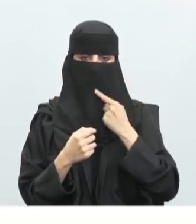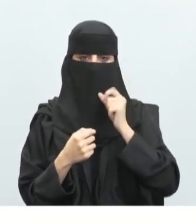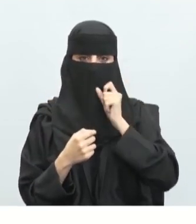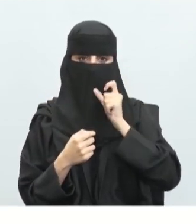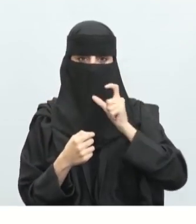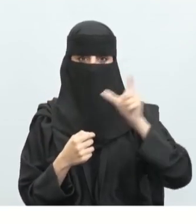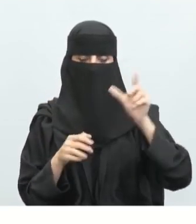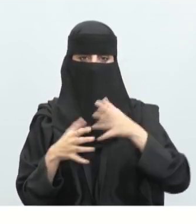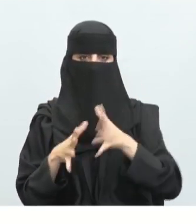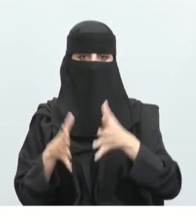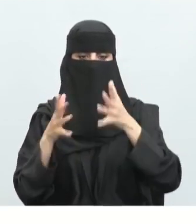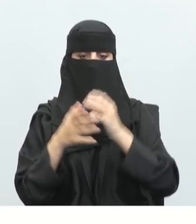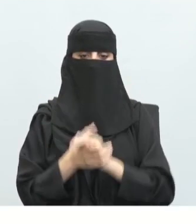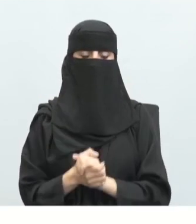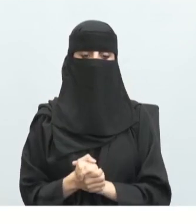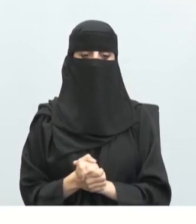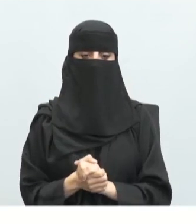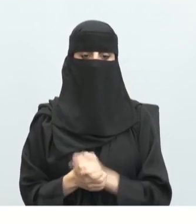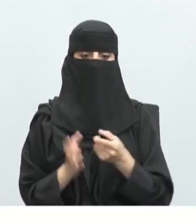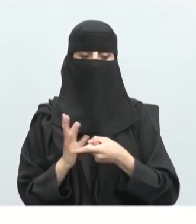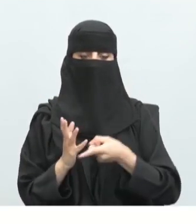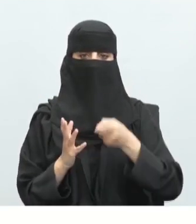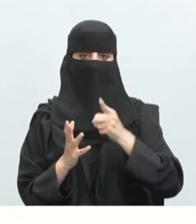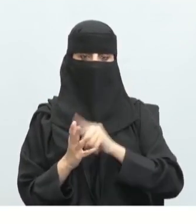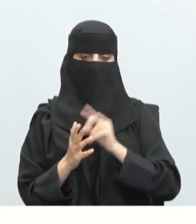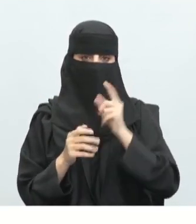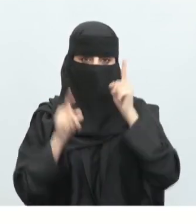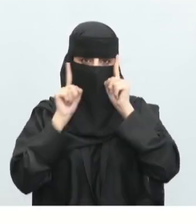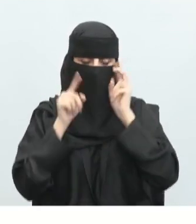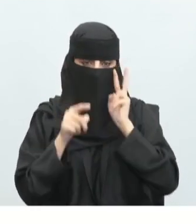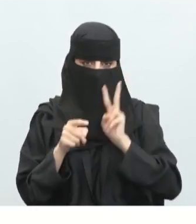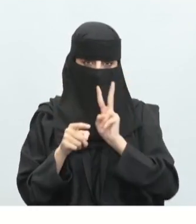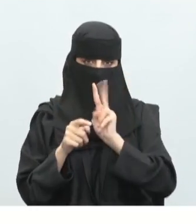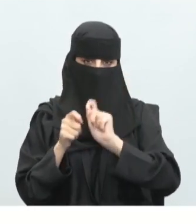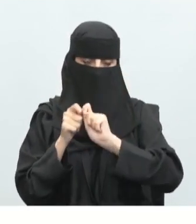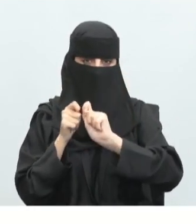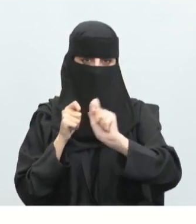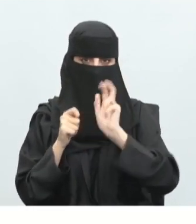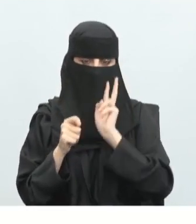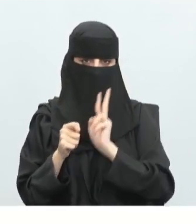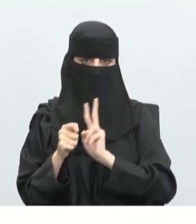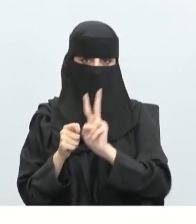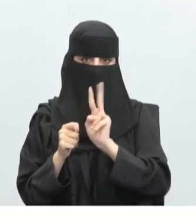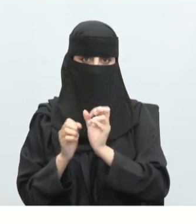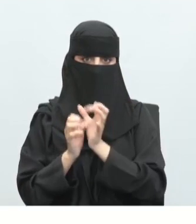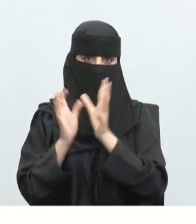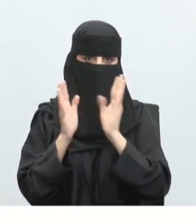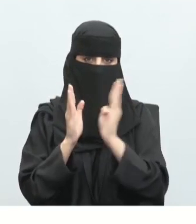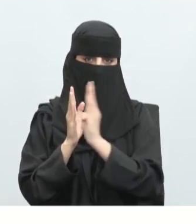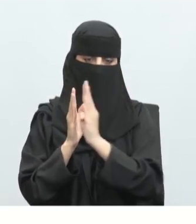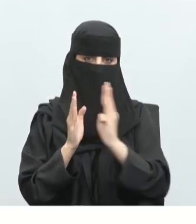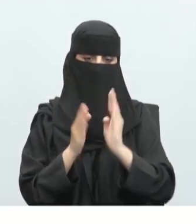يهز الارجاء استطاع الوعل رؤيته عن بعد بين الا